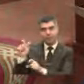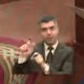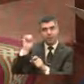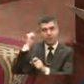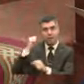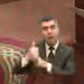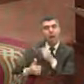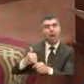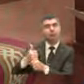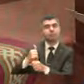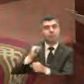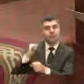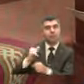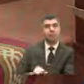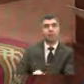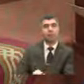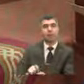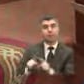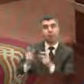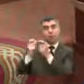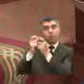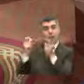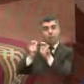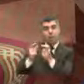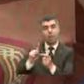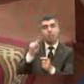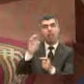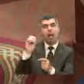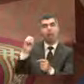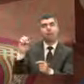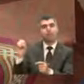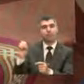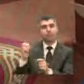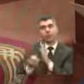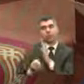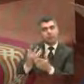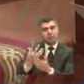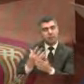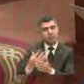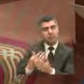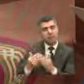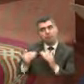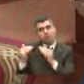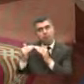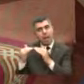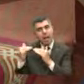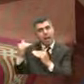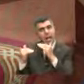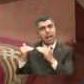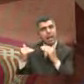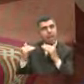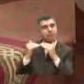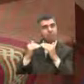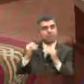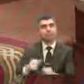سنويا، والاقتصاد الوطني كيحدث 100 الف منصب شغل، دونك المعادلة شوية